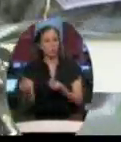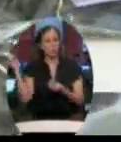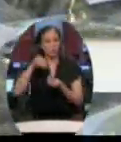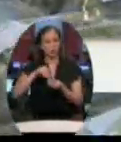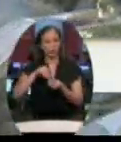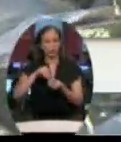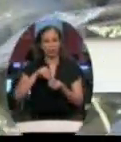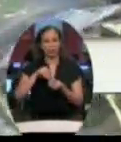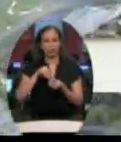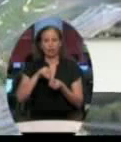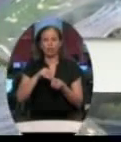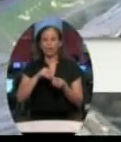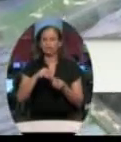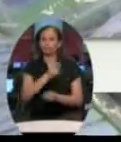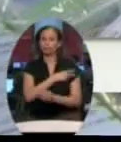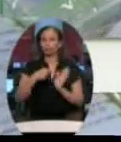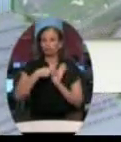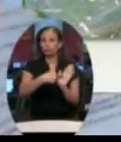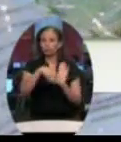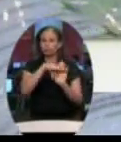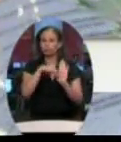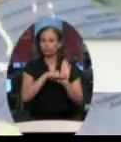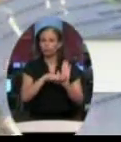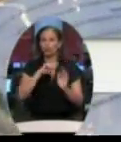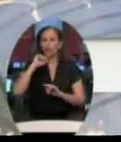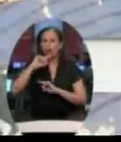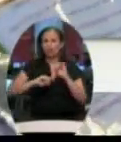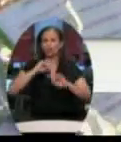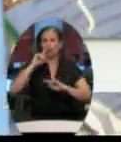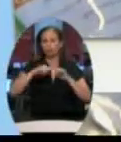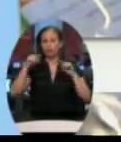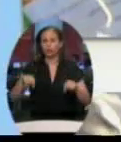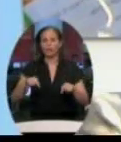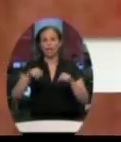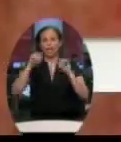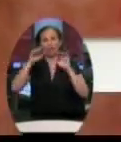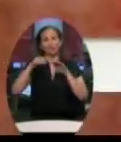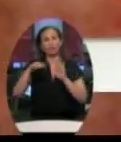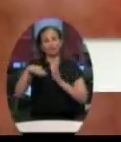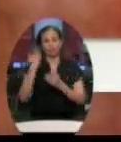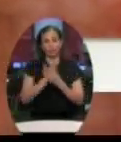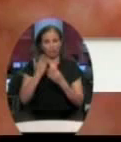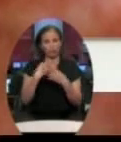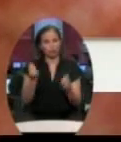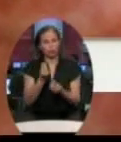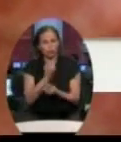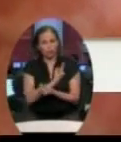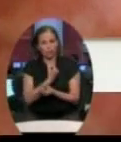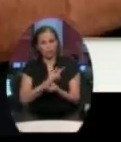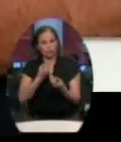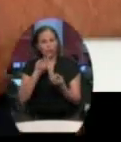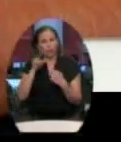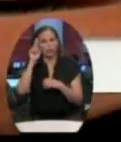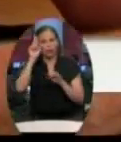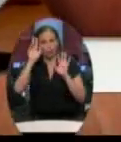המשטרה הציגה בדיון נתונים ולפיהם מדי שנה נפתחים כ20,000 תיקים פליליים בגין שימוש עצמי בסמים. יותר